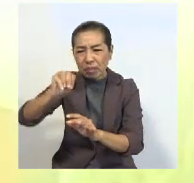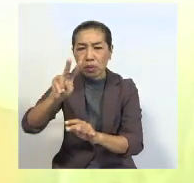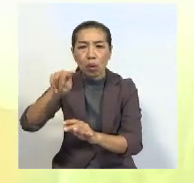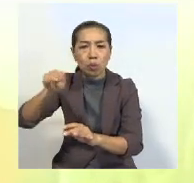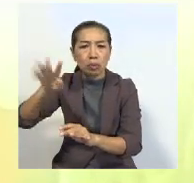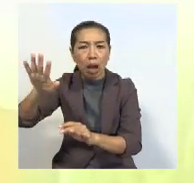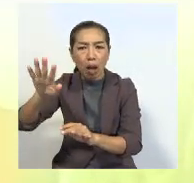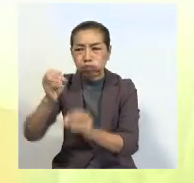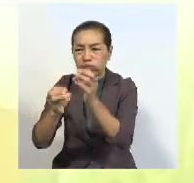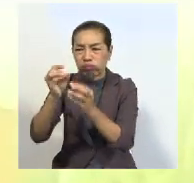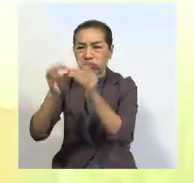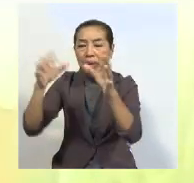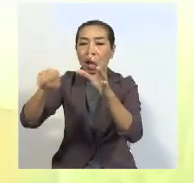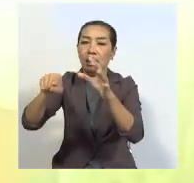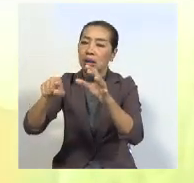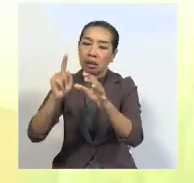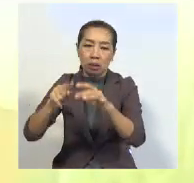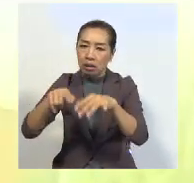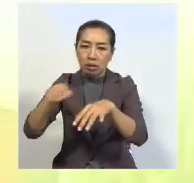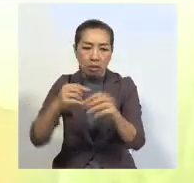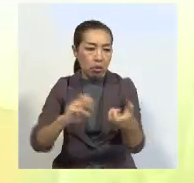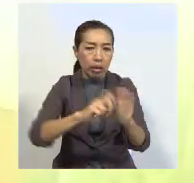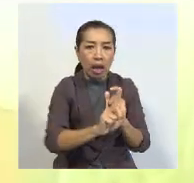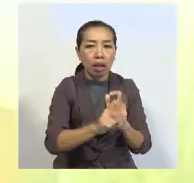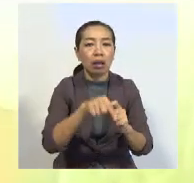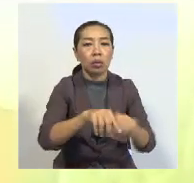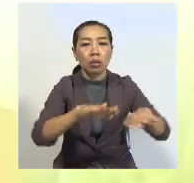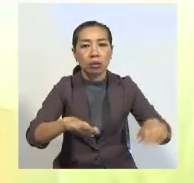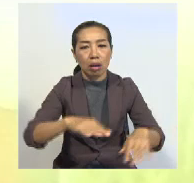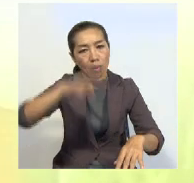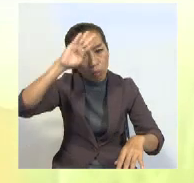อะไรมากสุดกับ1คนป่วย2เด็ก3สตรีมีครรภ